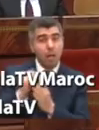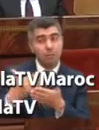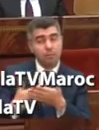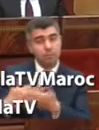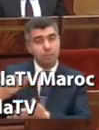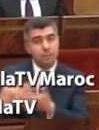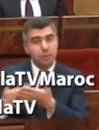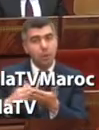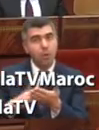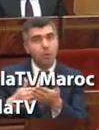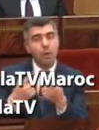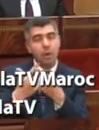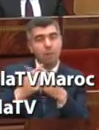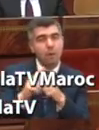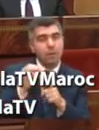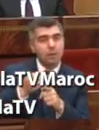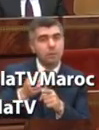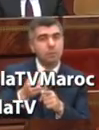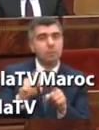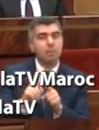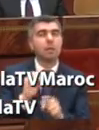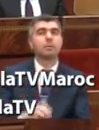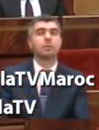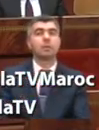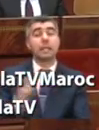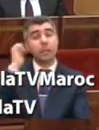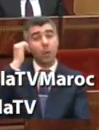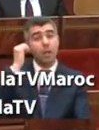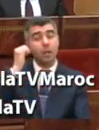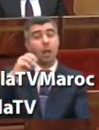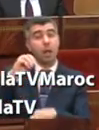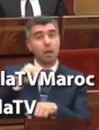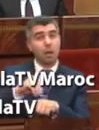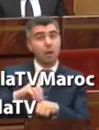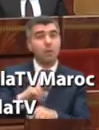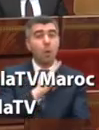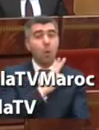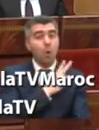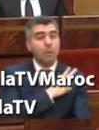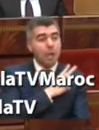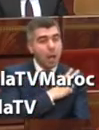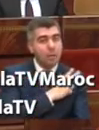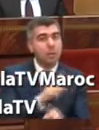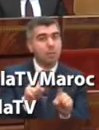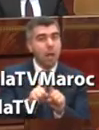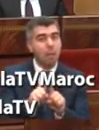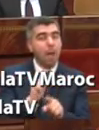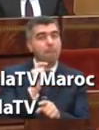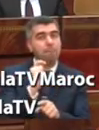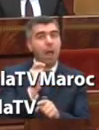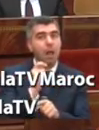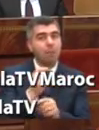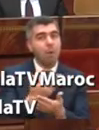الأسلاك والتكوين المهني فقد نجحنا. التكوين المهني أيضا يحتاج لموارد باش هي محفزة ومؤهلة